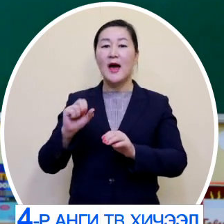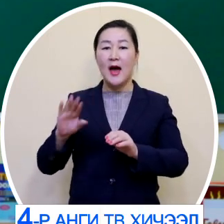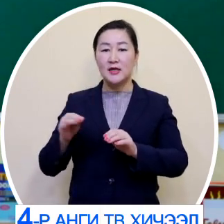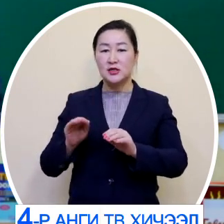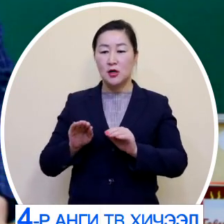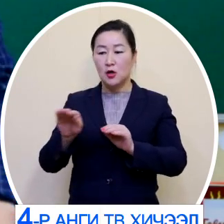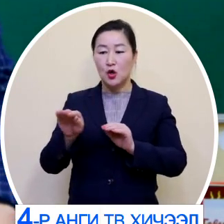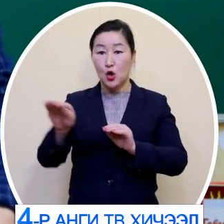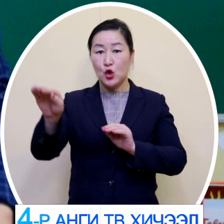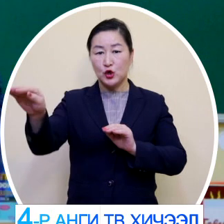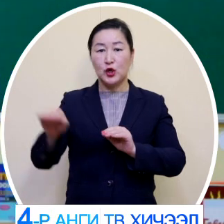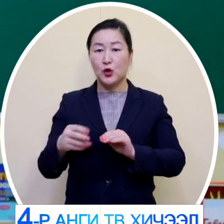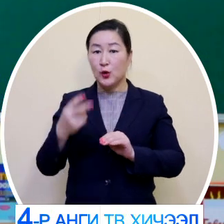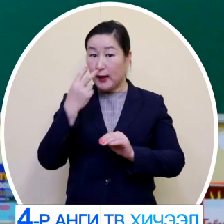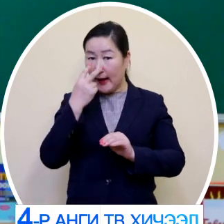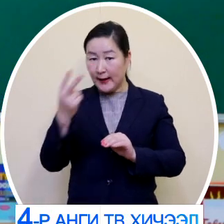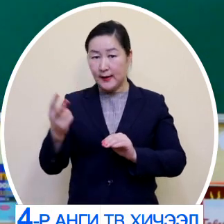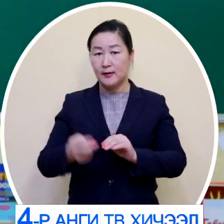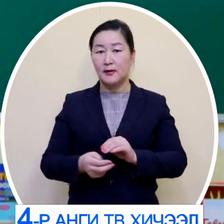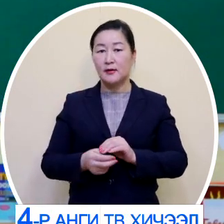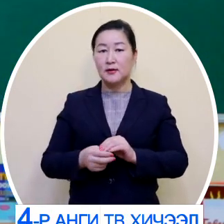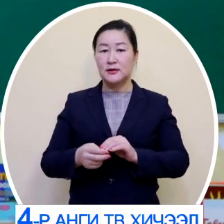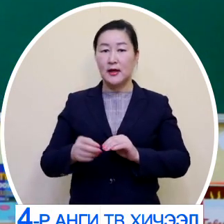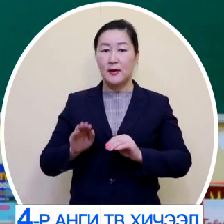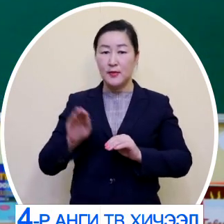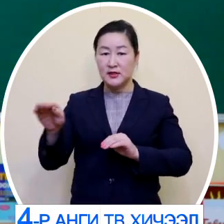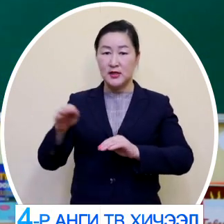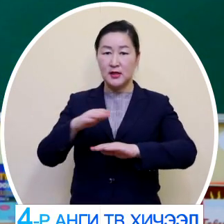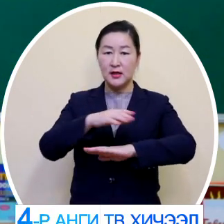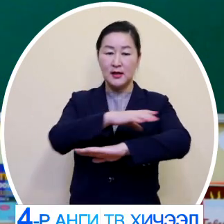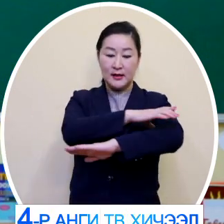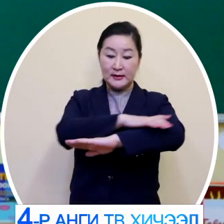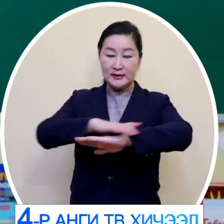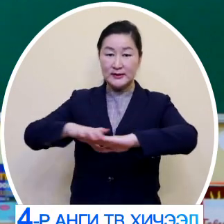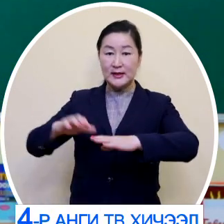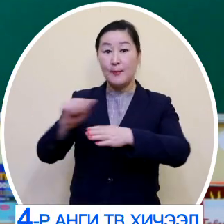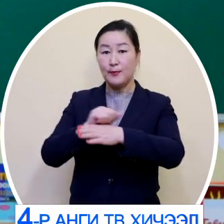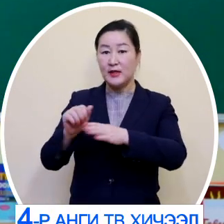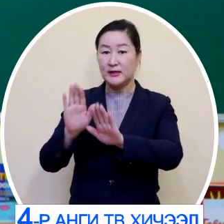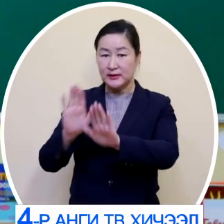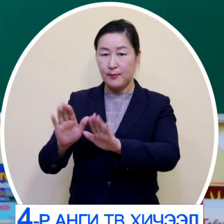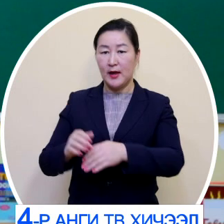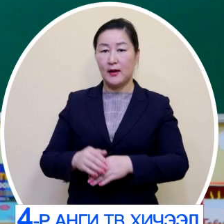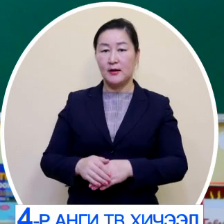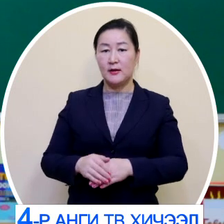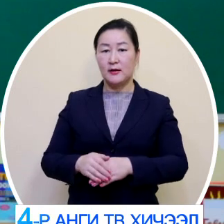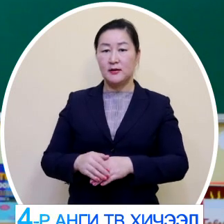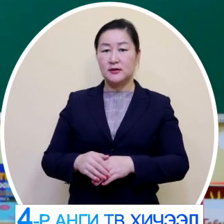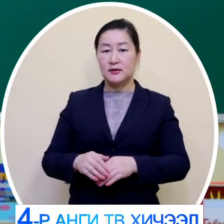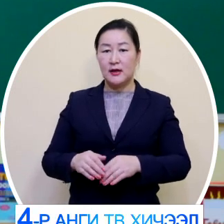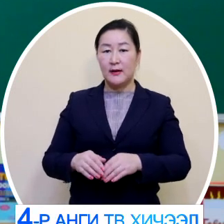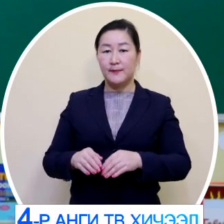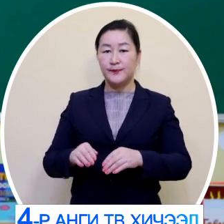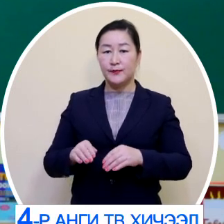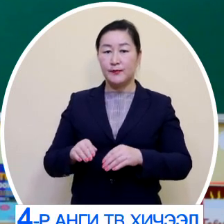мэдээж машиныхаа замыг бэлтгээд өгсөн байгаа. За, машина энд байрлуулъя. Машин дээрээ